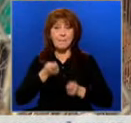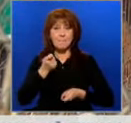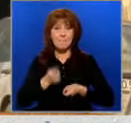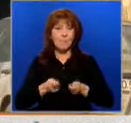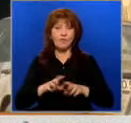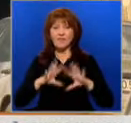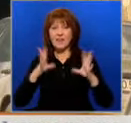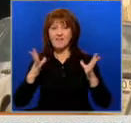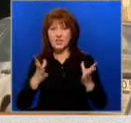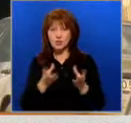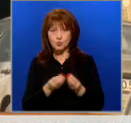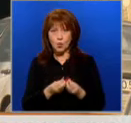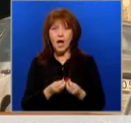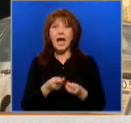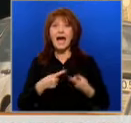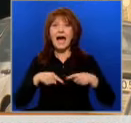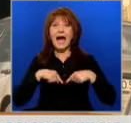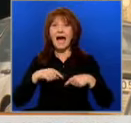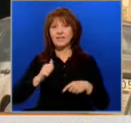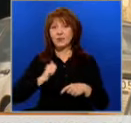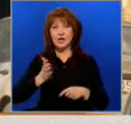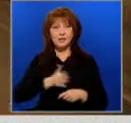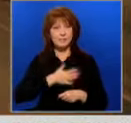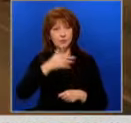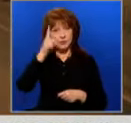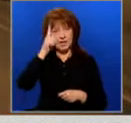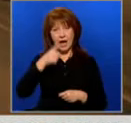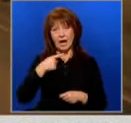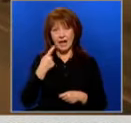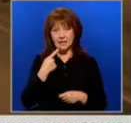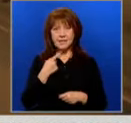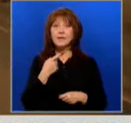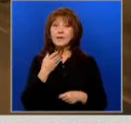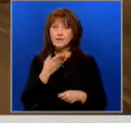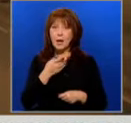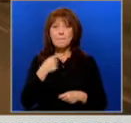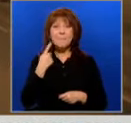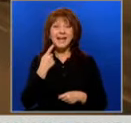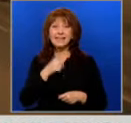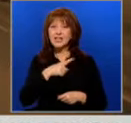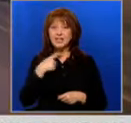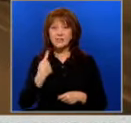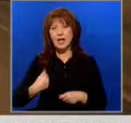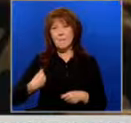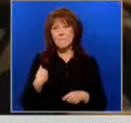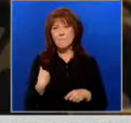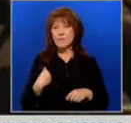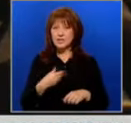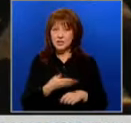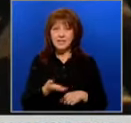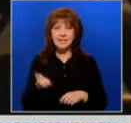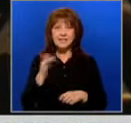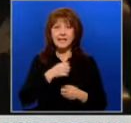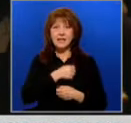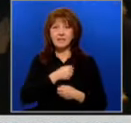на цялата инсталация. Адвокатът на починалата жена съобщи, че майката на жертвата, както и съпругът ѝ, след трагедията